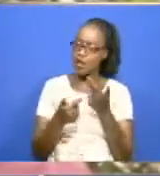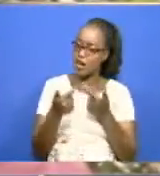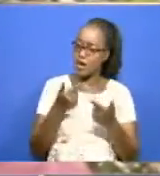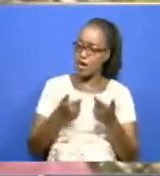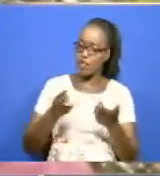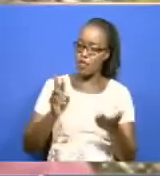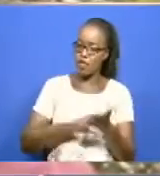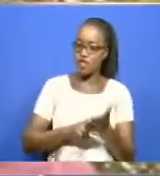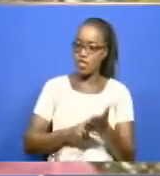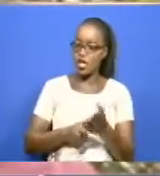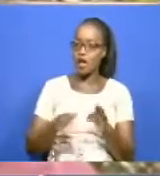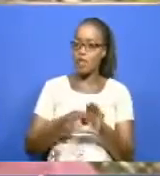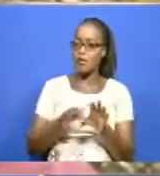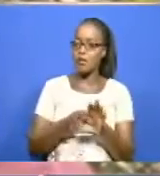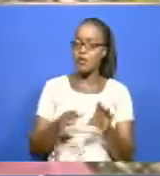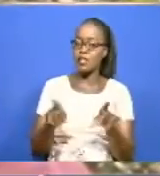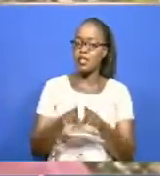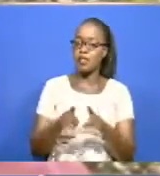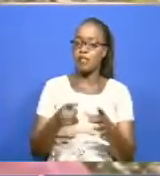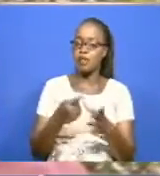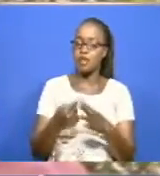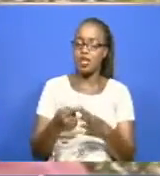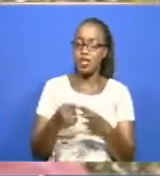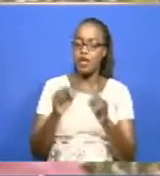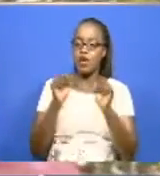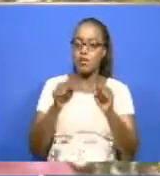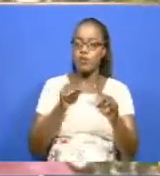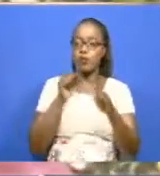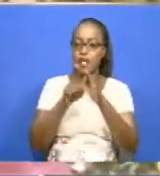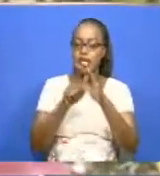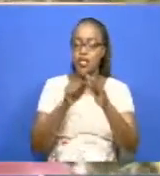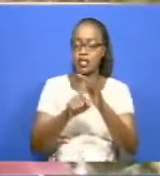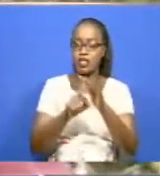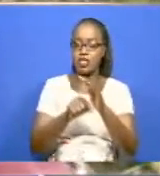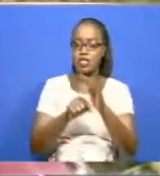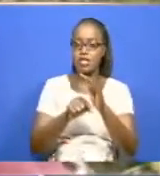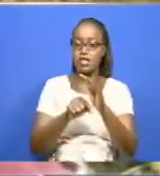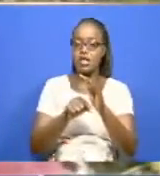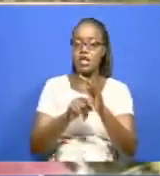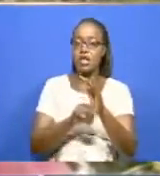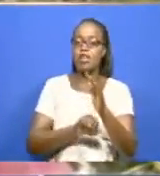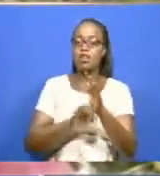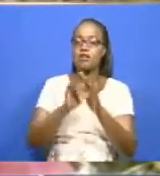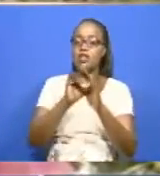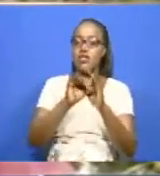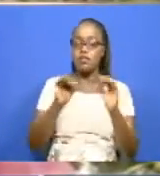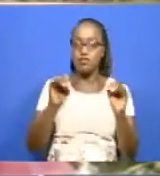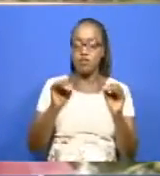members, alafu wapewe hizo loans ambazo hazina riba na hazina security.